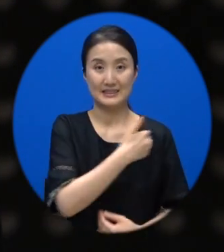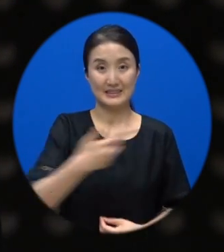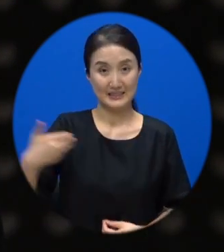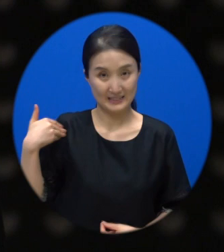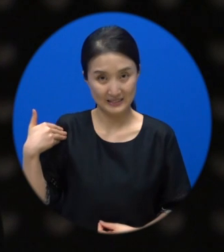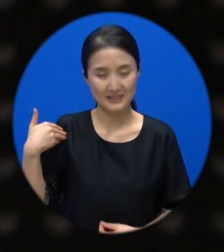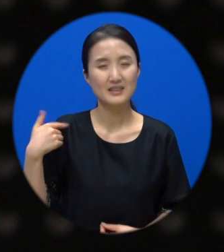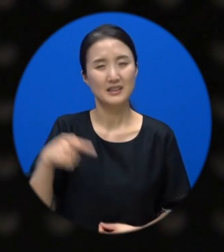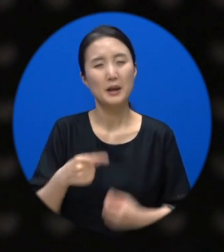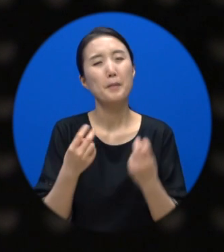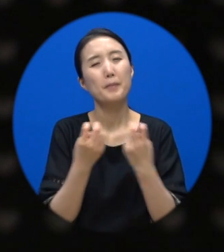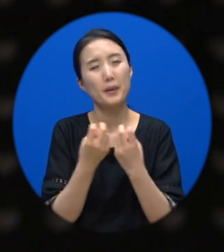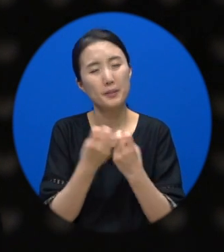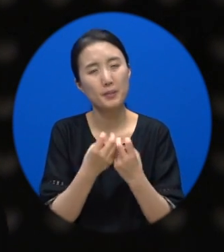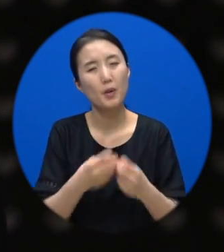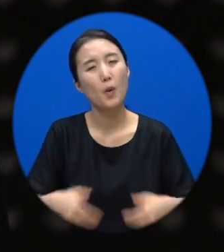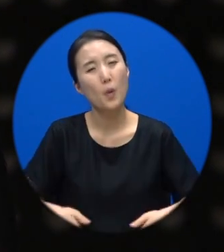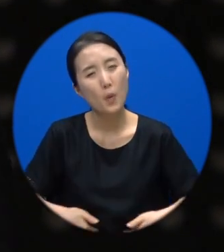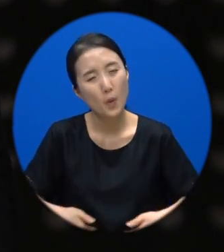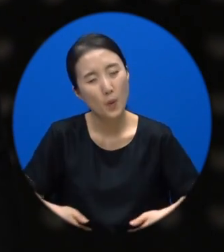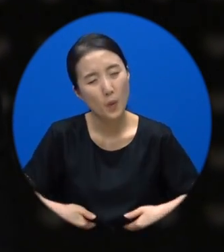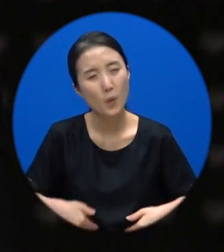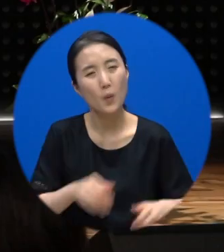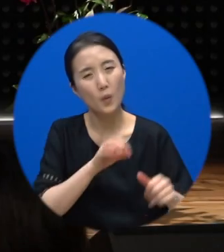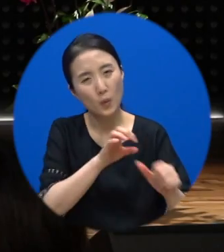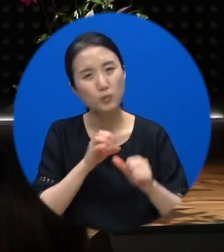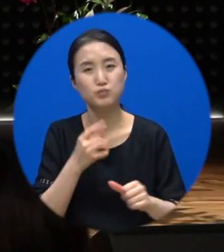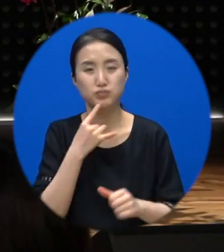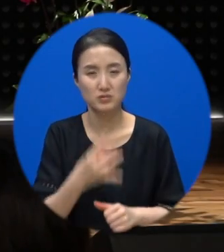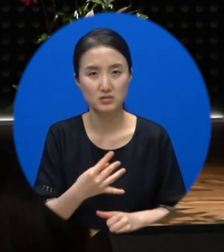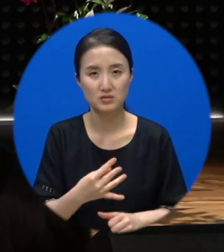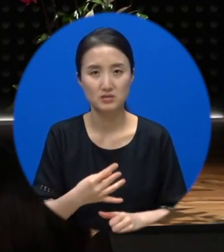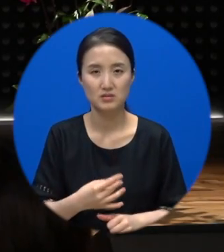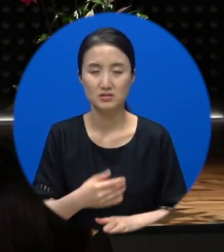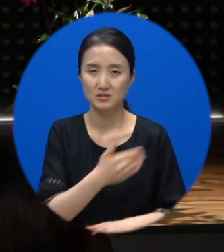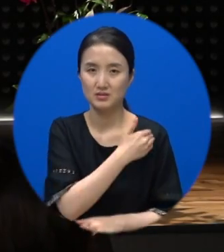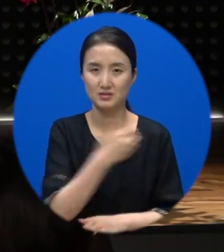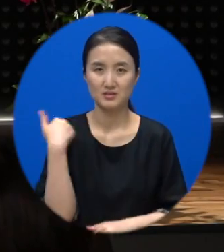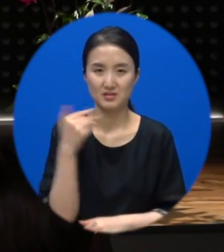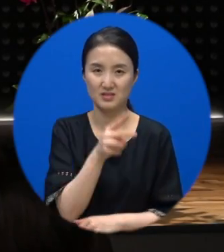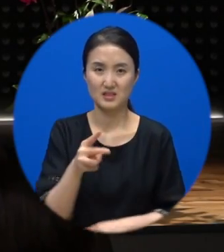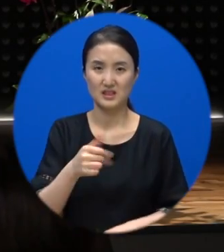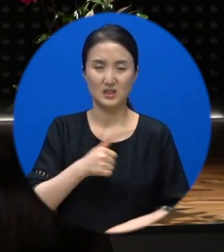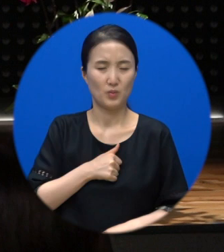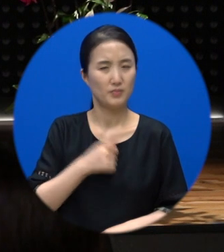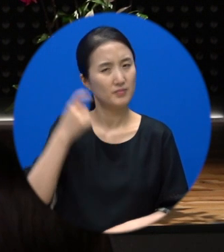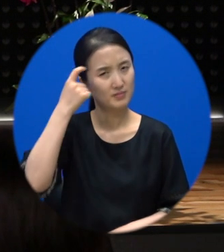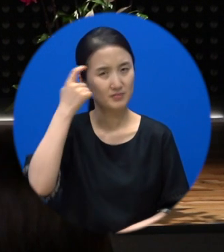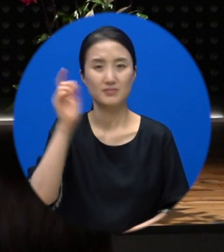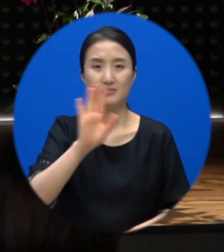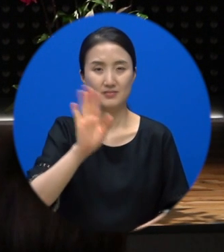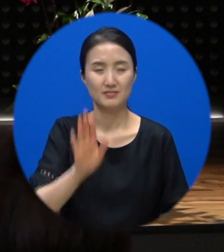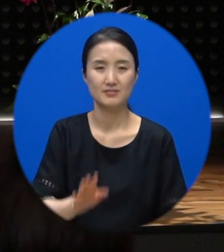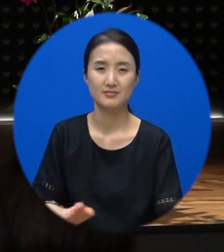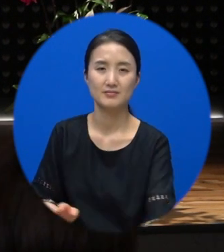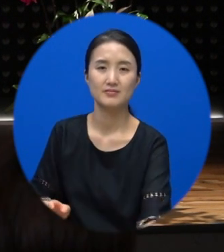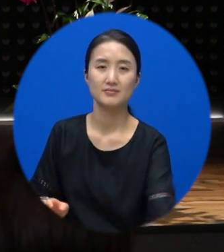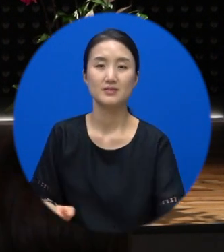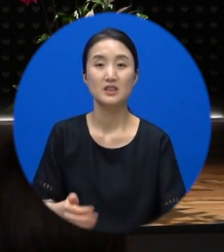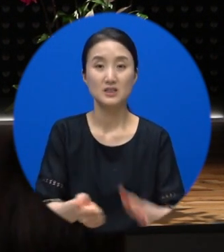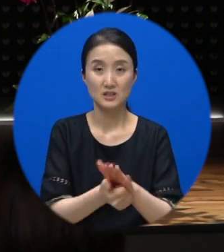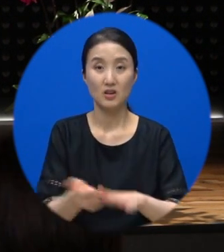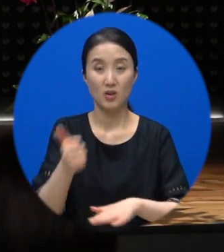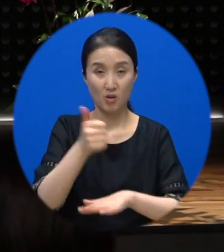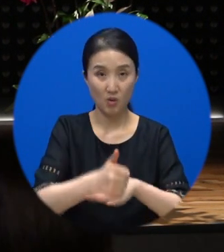생각을 하시면 될 듯합니다. 자, 자신감을 이용하는 방법들에는요, 이런 것들이 있어요. 자, 작은 성공을